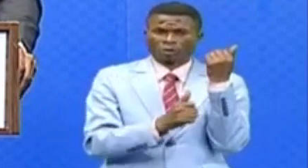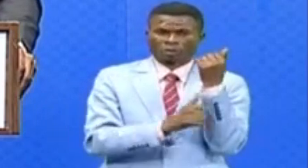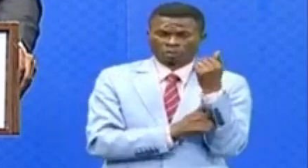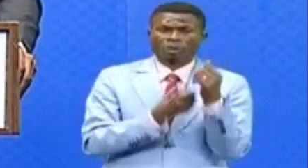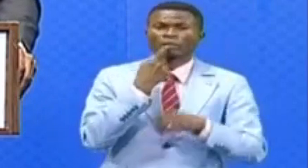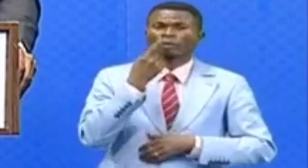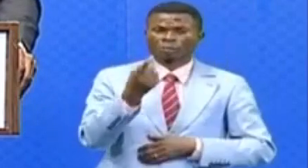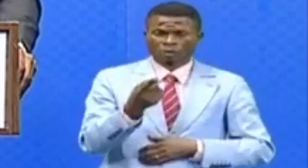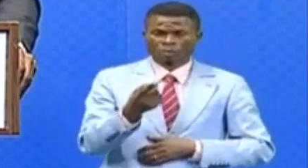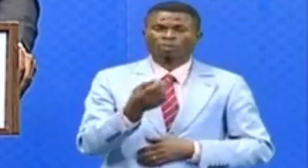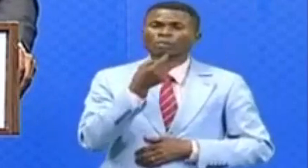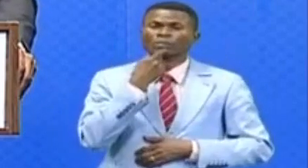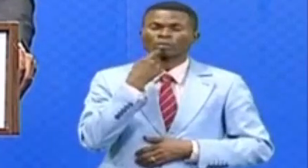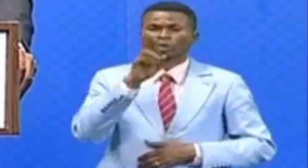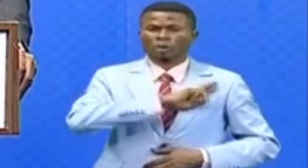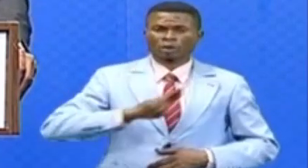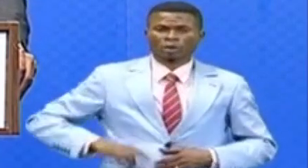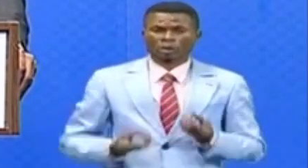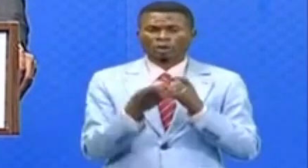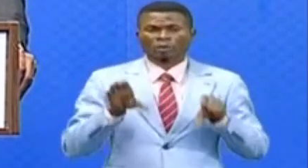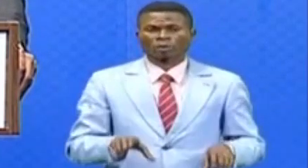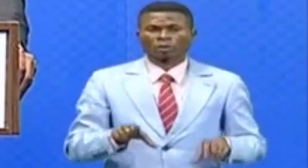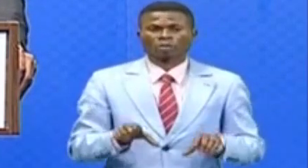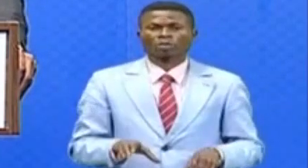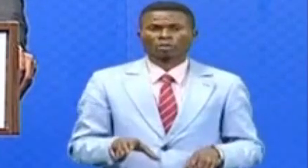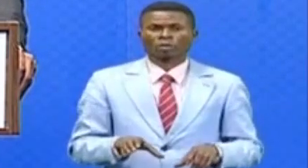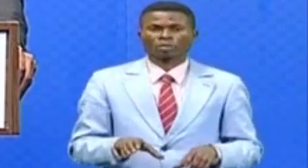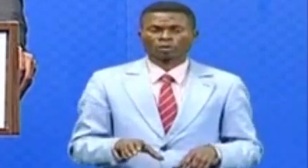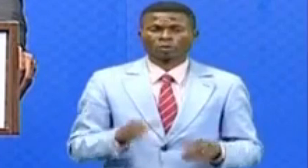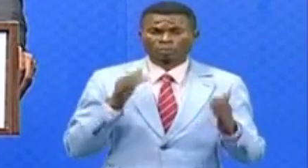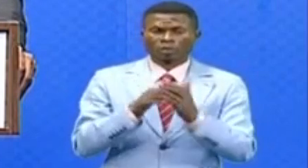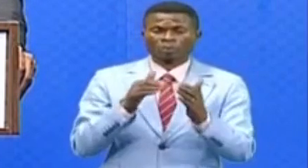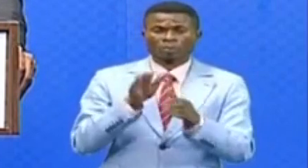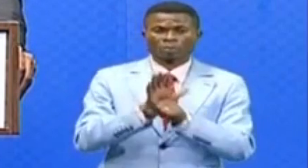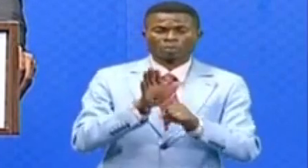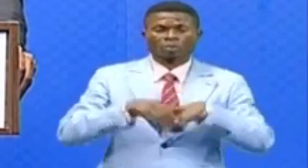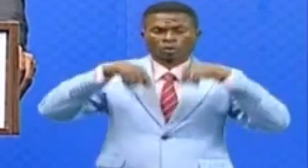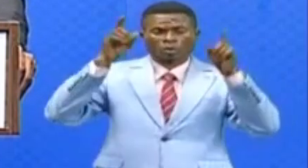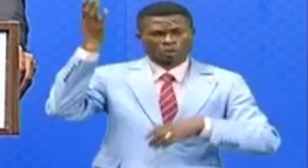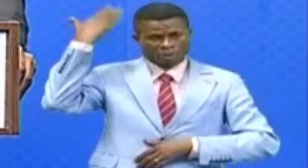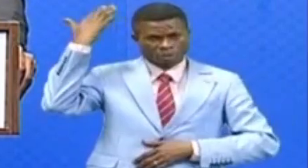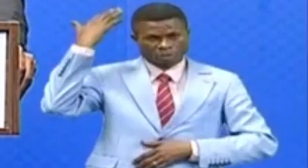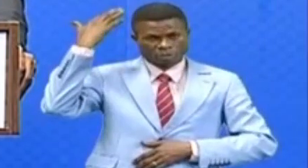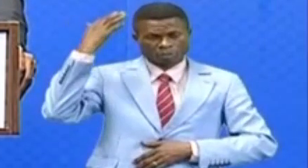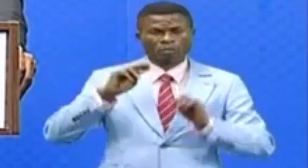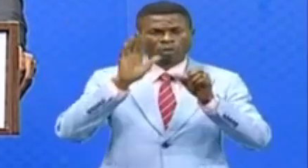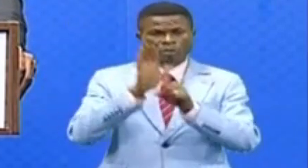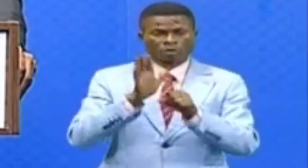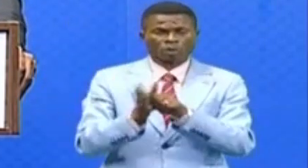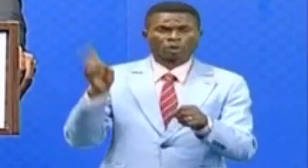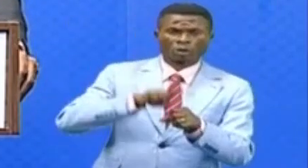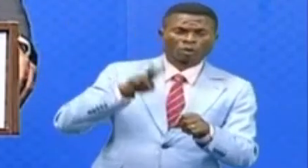souligné que l'histoire de la République démocratique du Congo est marquée depuis plusieurs décennies par une série de